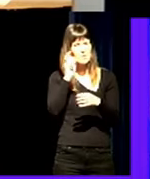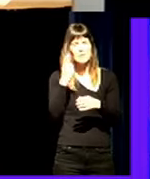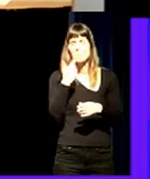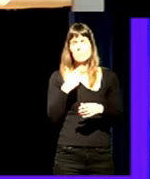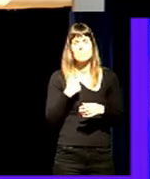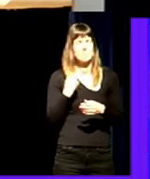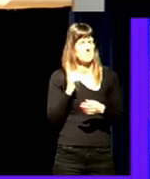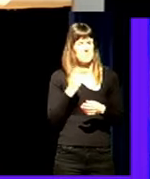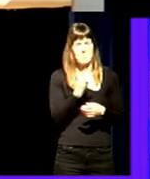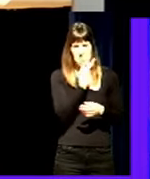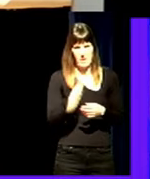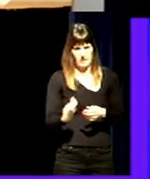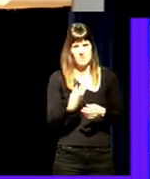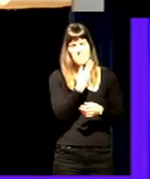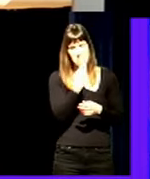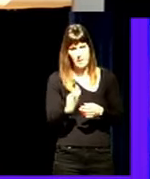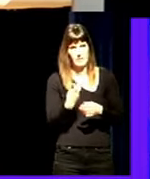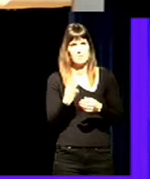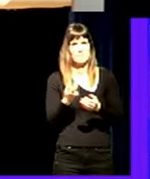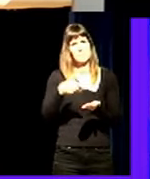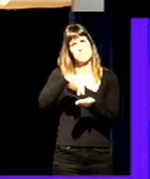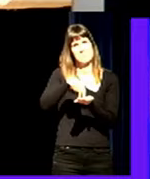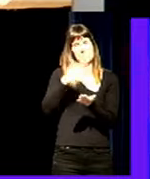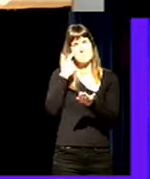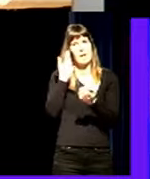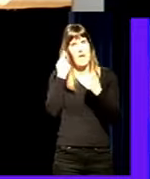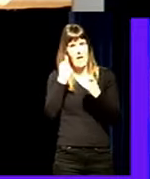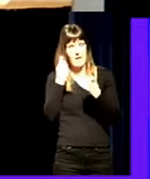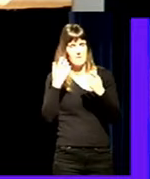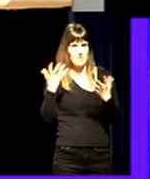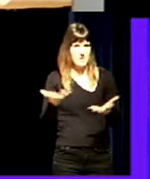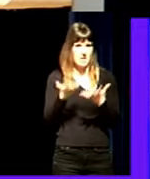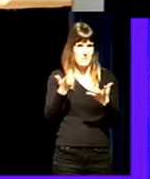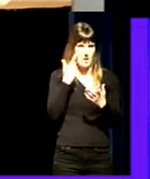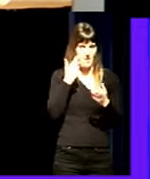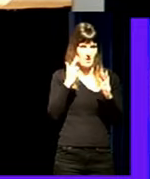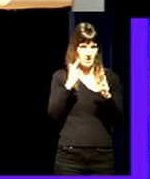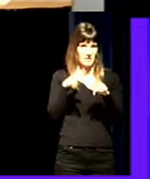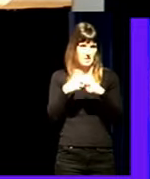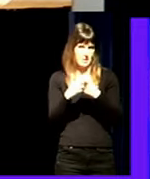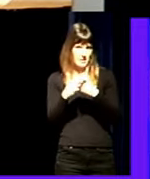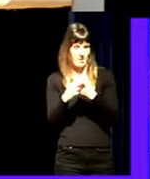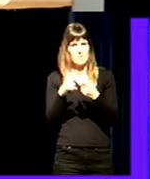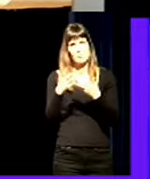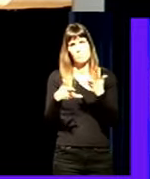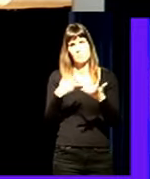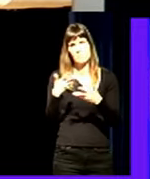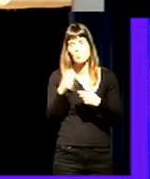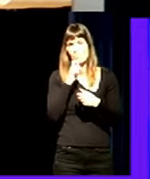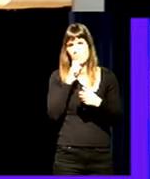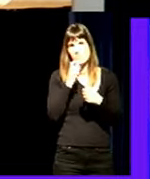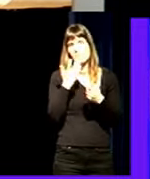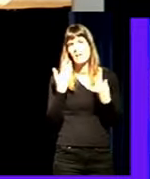venga, ba, pues, animatuko naz, eta, bueno, ez dut, honi buruz, hori bai egon didala eskidetzako tailerak, txikirregaz, baina, bueno, ez honi buruz,